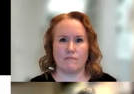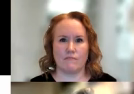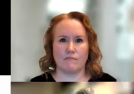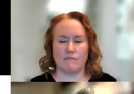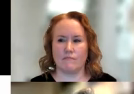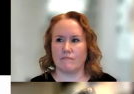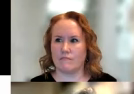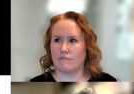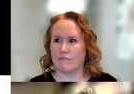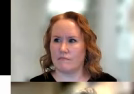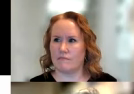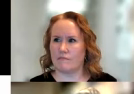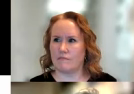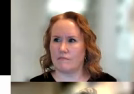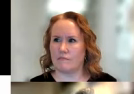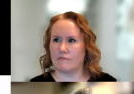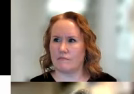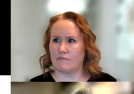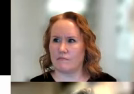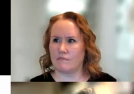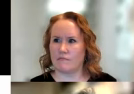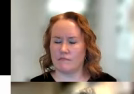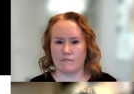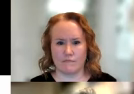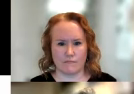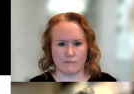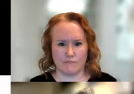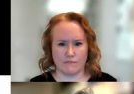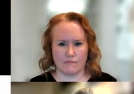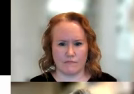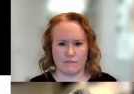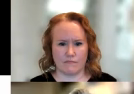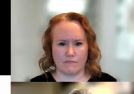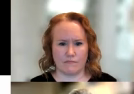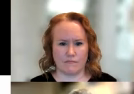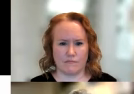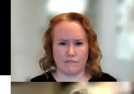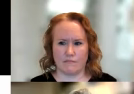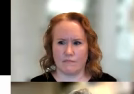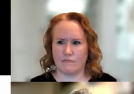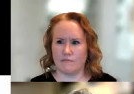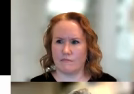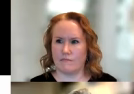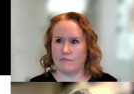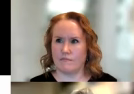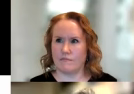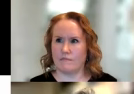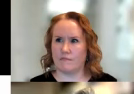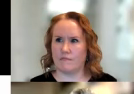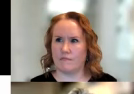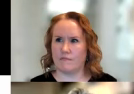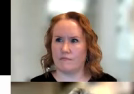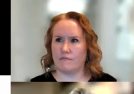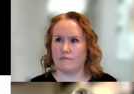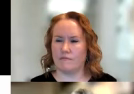2008. Vi har fått en norsk lovgivning på dette området, som inkluderer universell utforming. Senere så har vekten